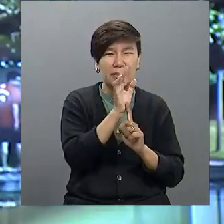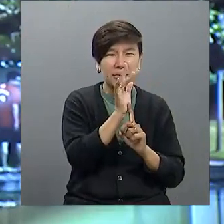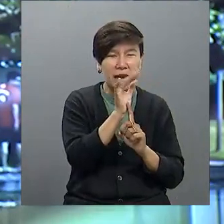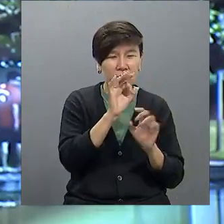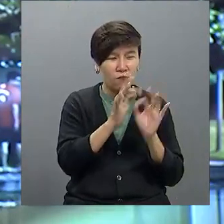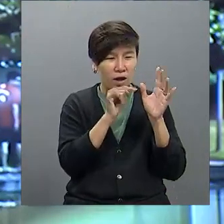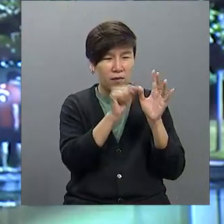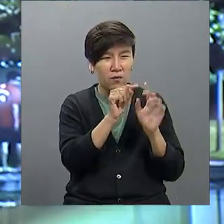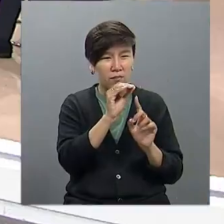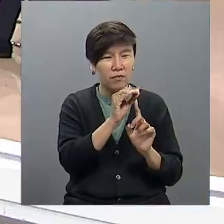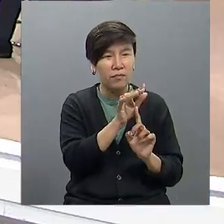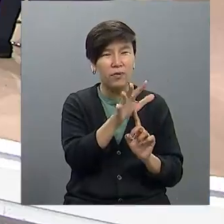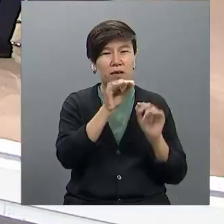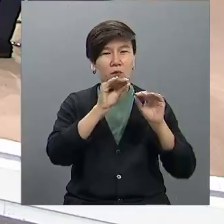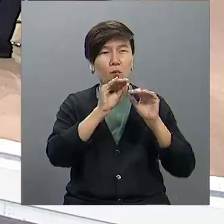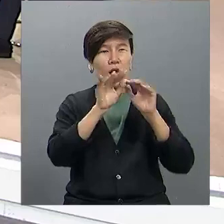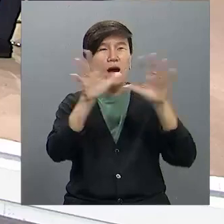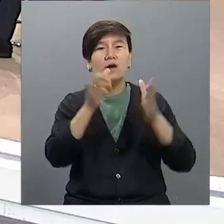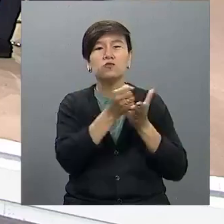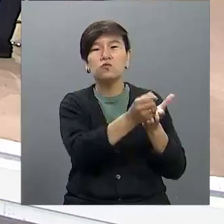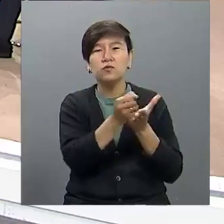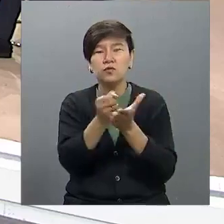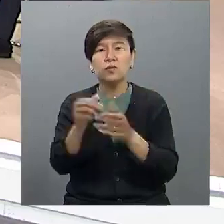างให้กับคนอื่นด้วยจริง ๆเป็นเรื่องราวดีๆที่เอ